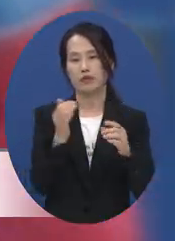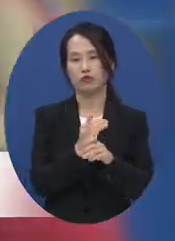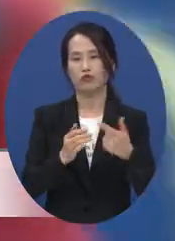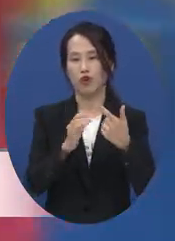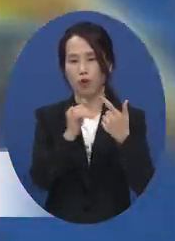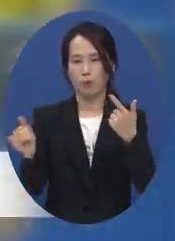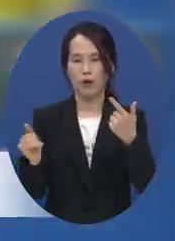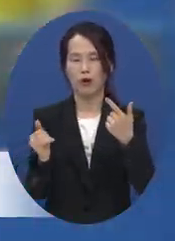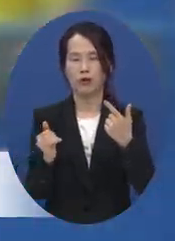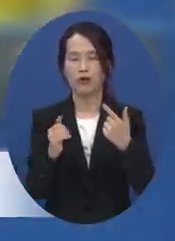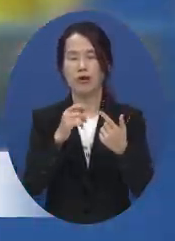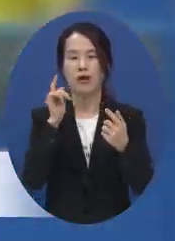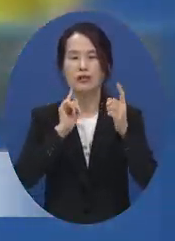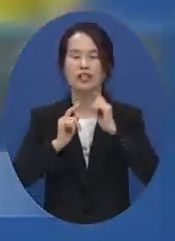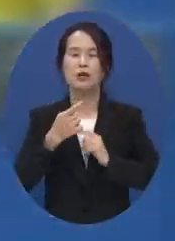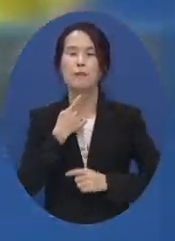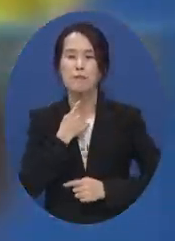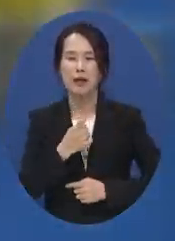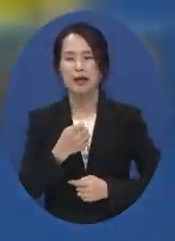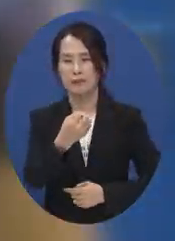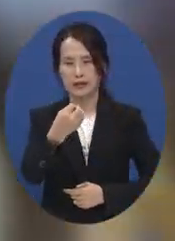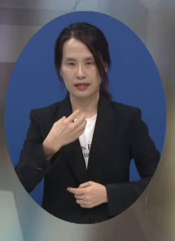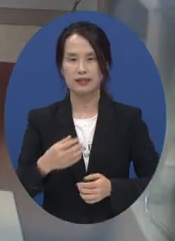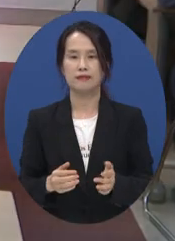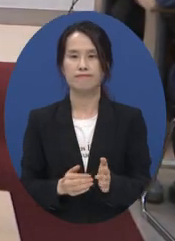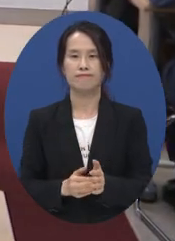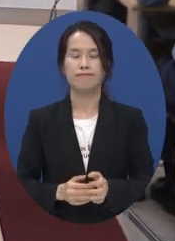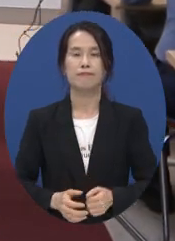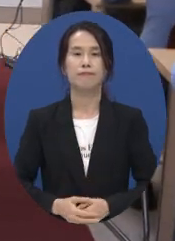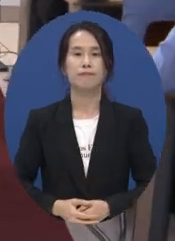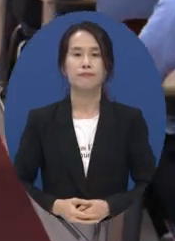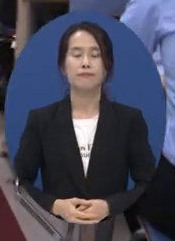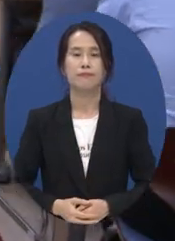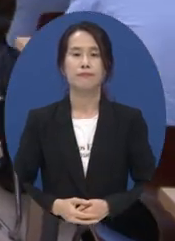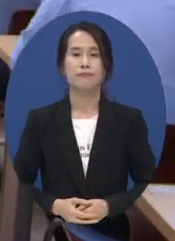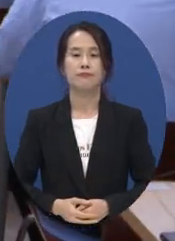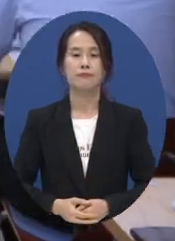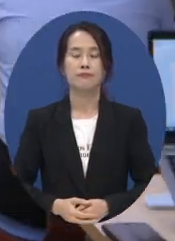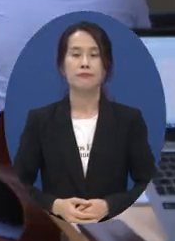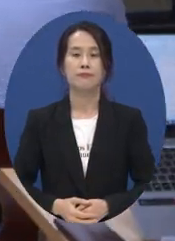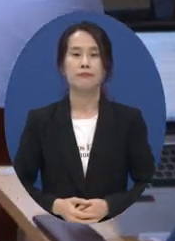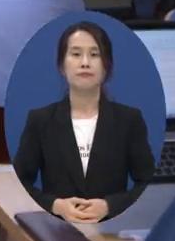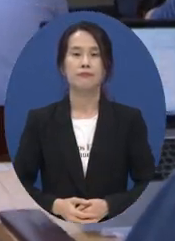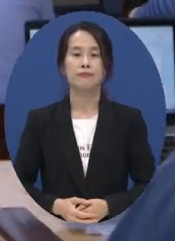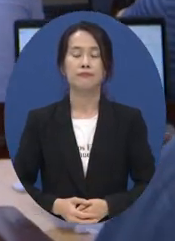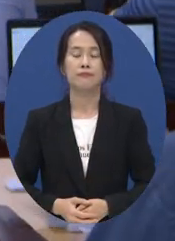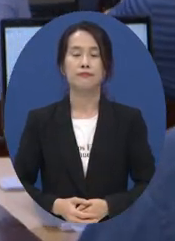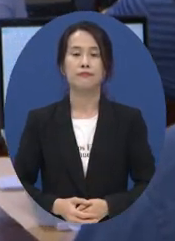6명꼴로 피해 경험이 있다고 답했습니다. 경기지TV 최지연입니다.